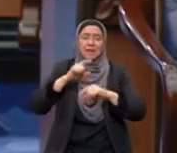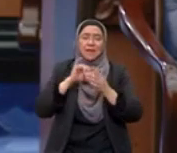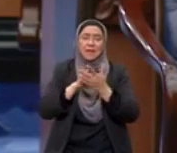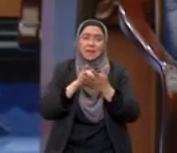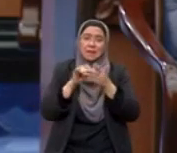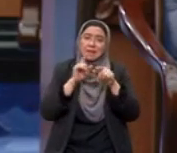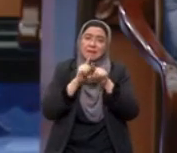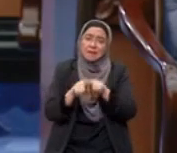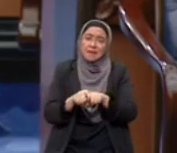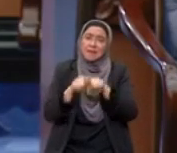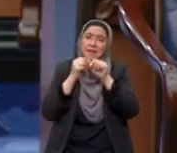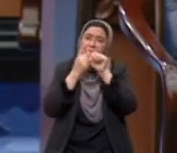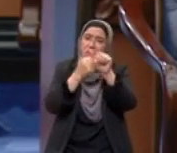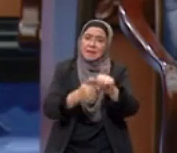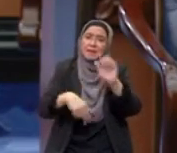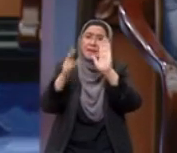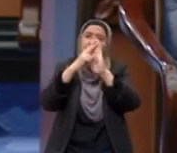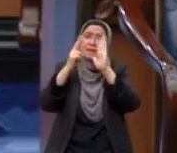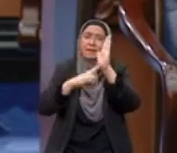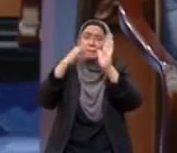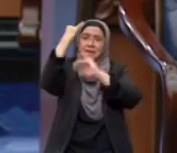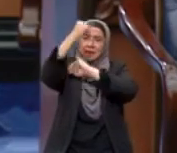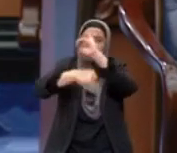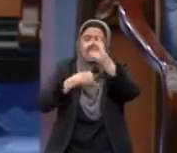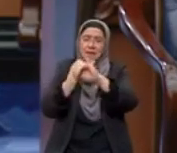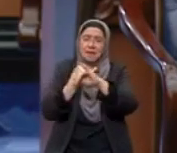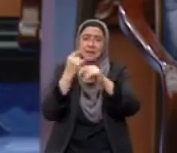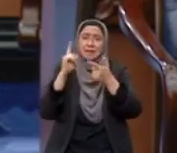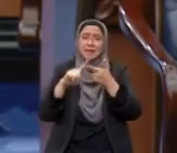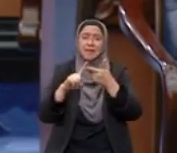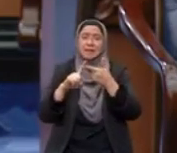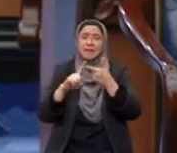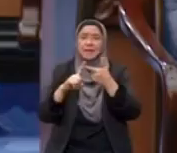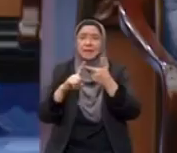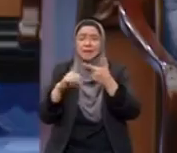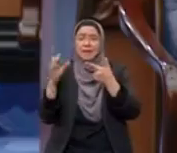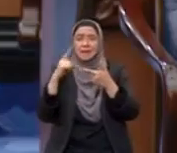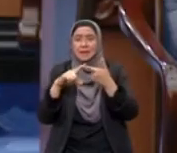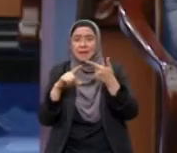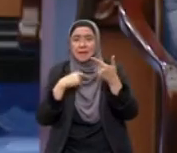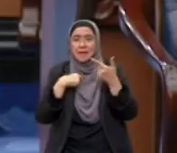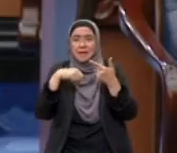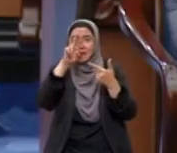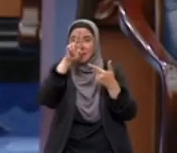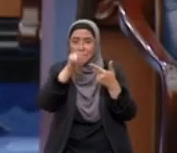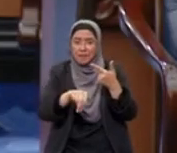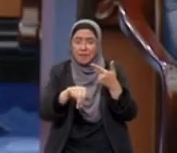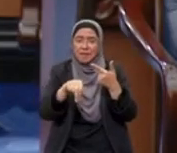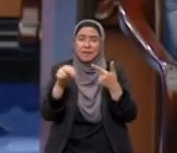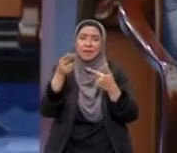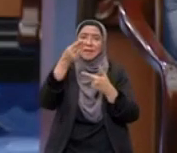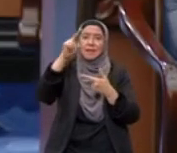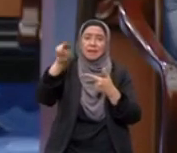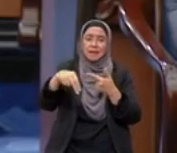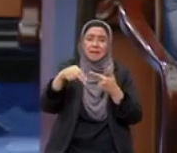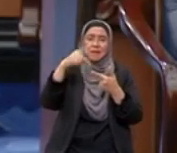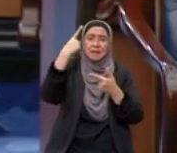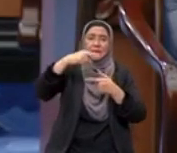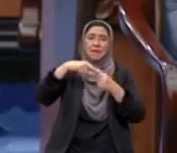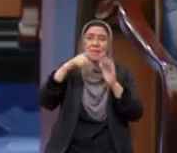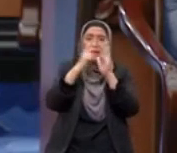pertubuhan bangsa-bangsa bersatu 1982 atau dengan izin United Nations convention On The Law of the